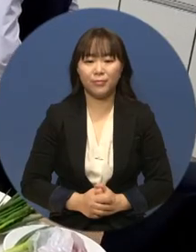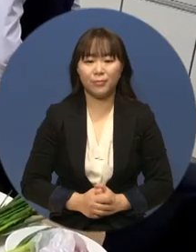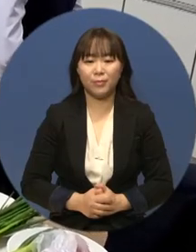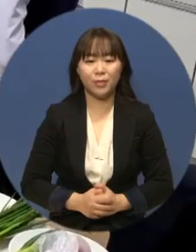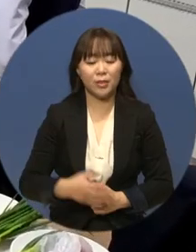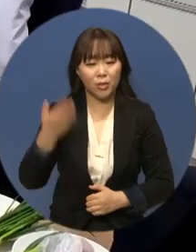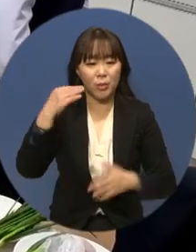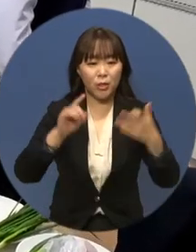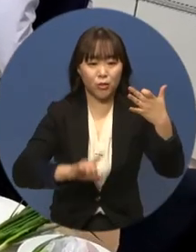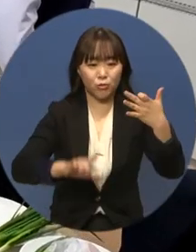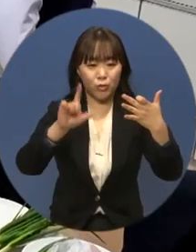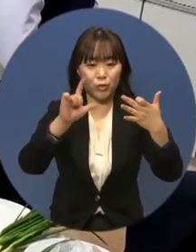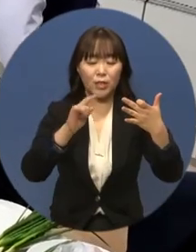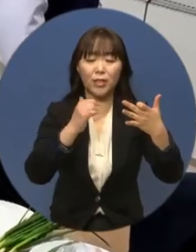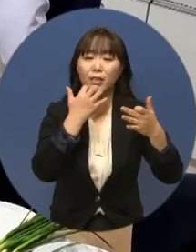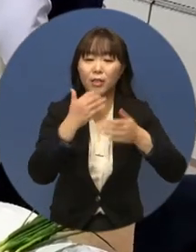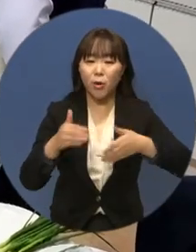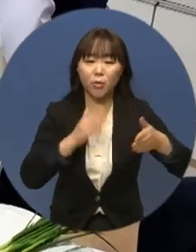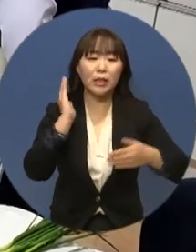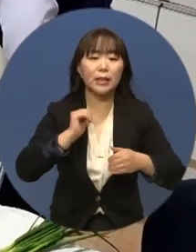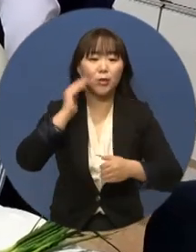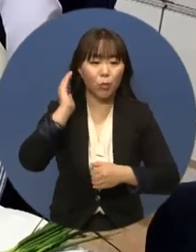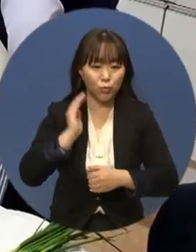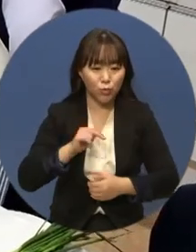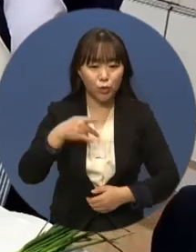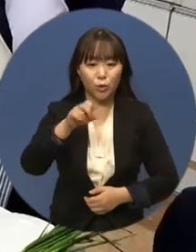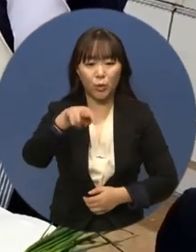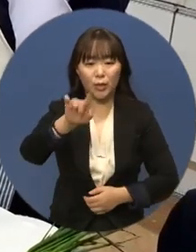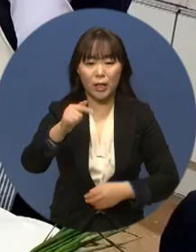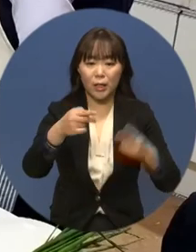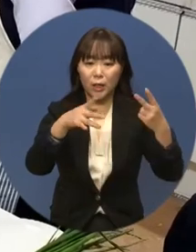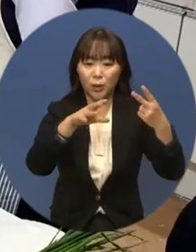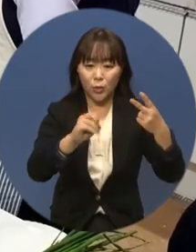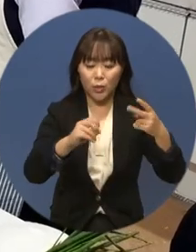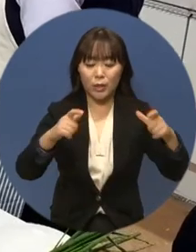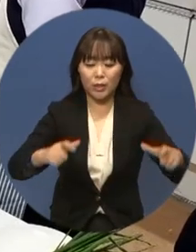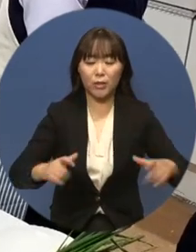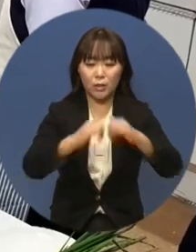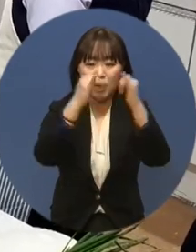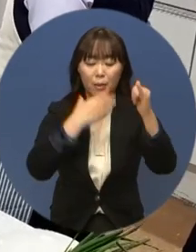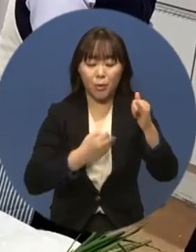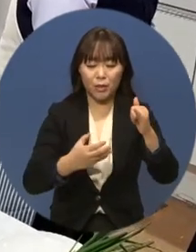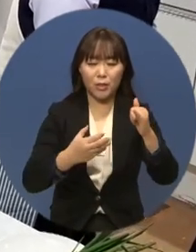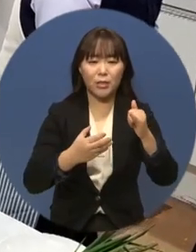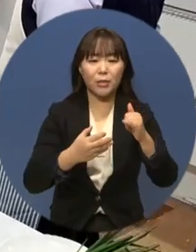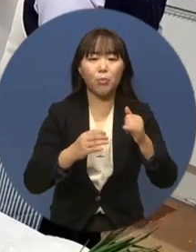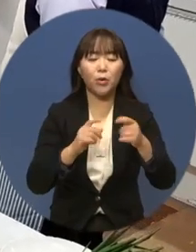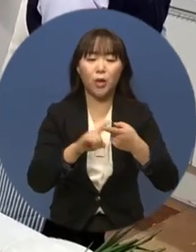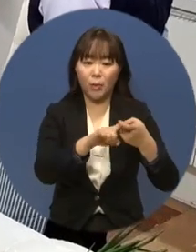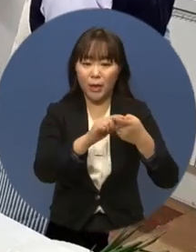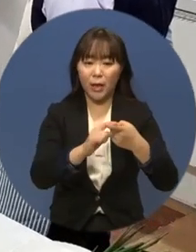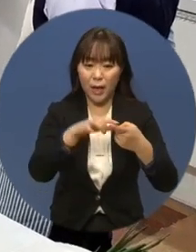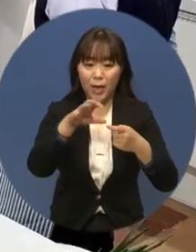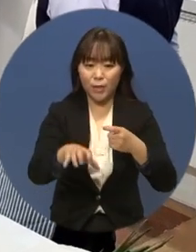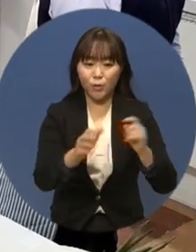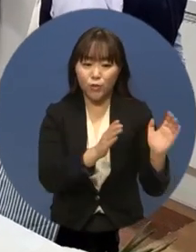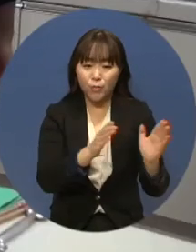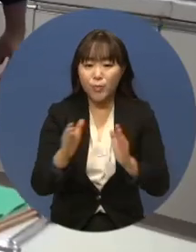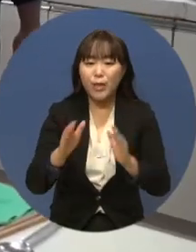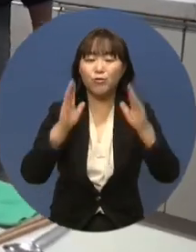지난 19일 경기도 의정부 송산이동 지역사회보장협의체가 마련한 중장년 남성을 위한 요리 수업